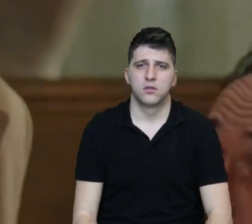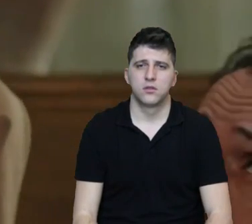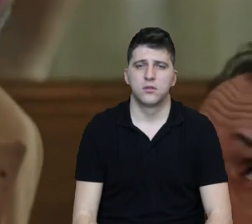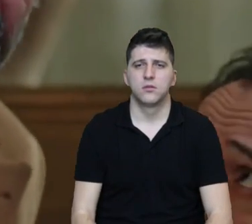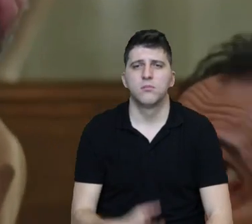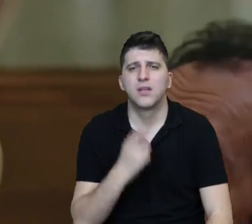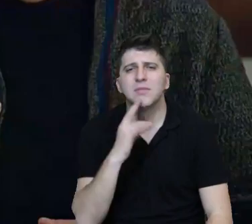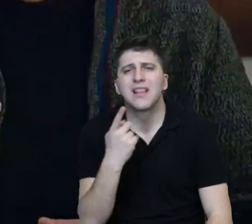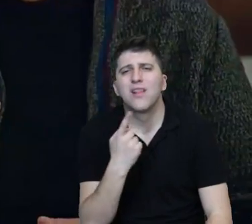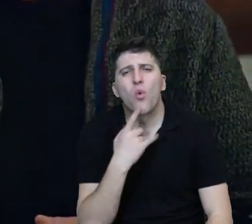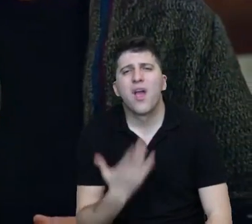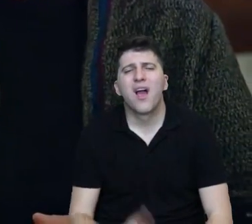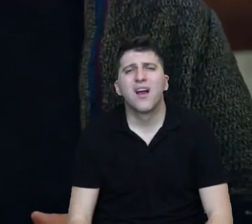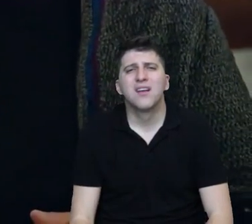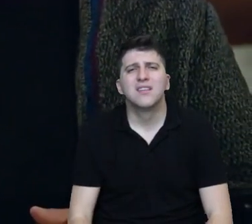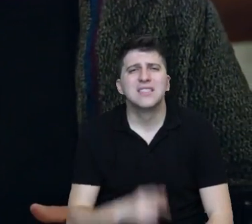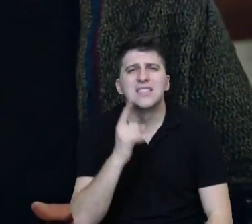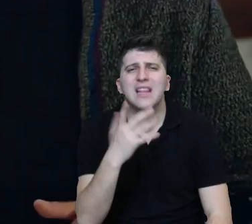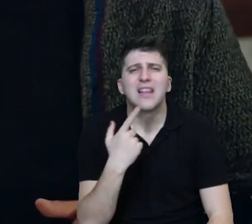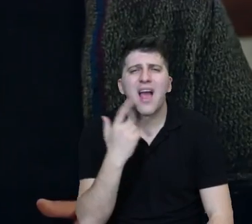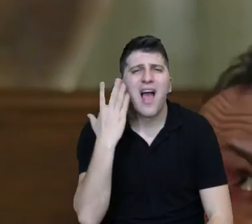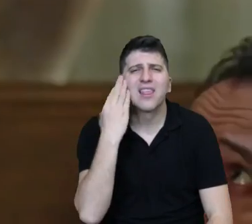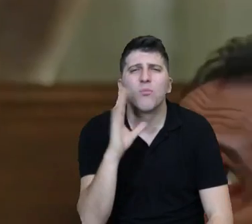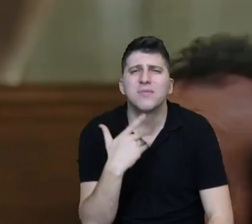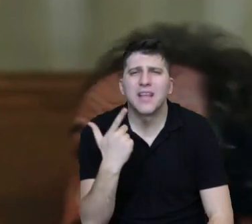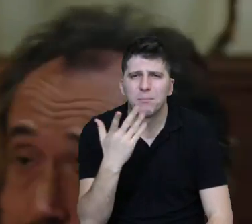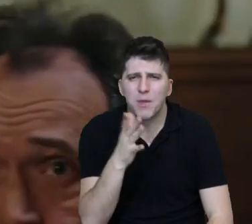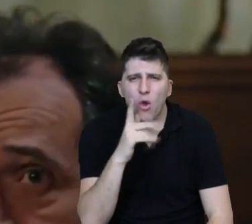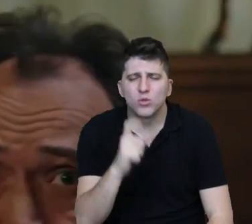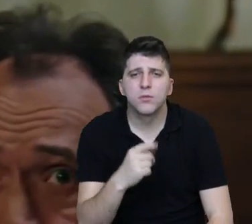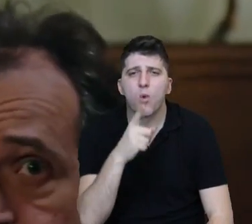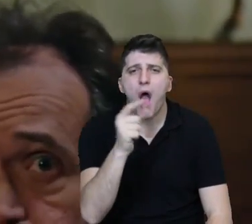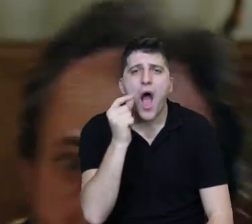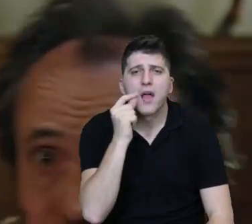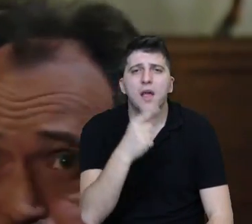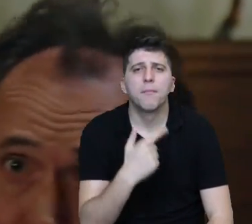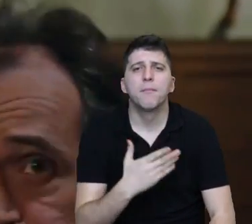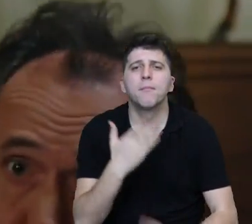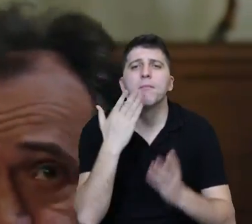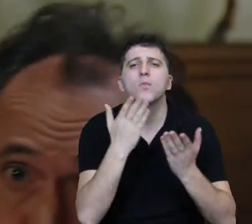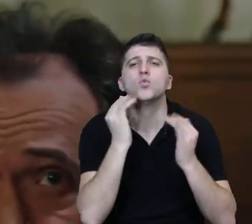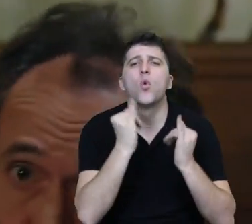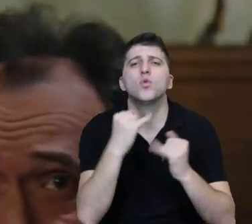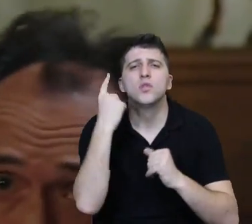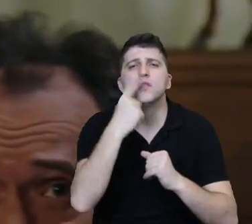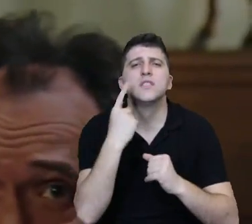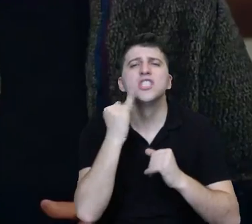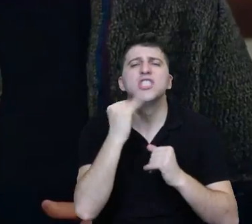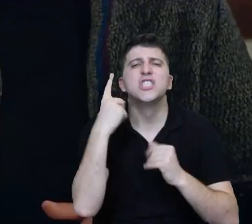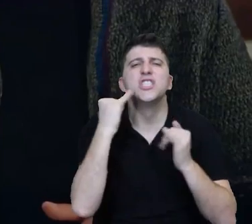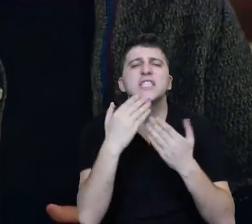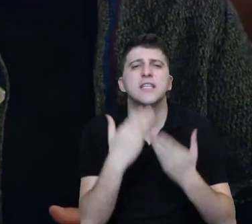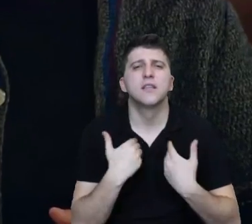Bacım sen ne diyorsun ya? Senin ne dediğini kulağın duyuyor mu? Ben diyorum ki bu adam halli diyorum, bu adam meczup